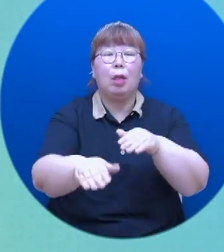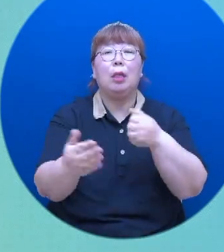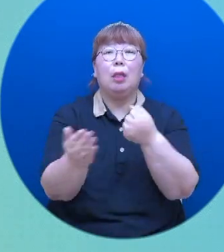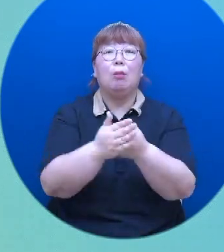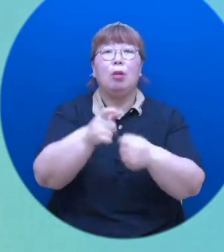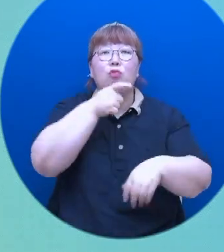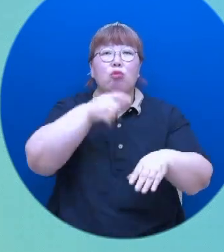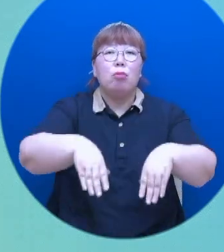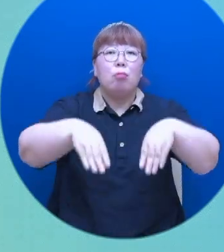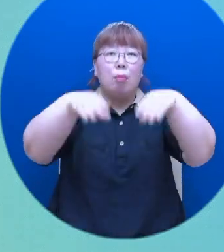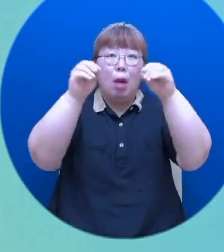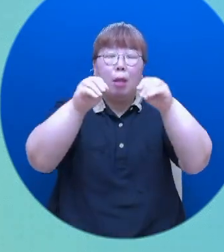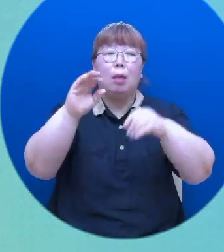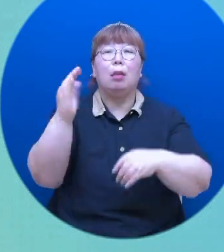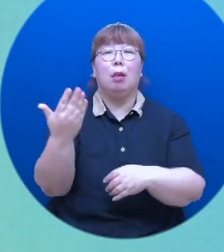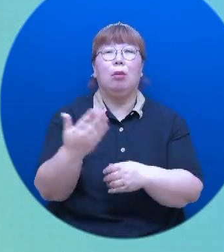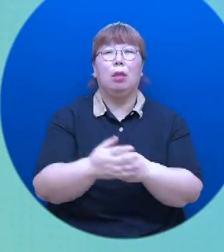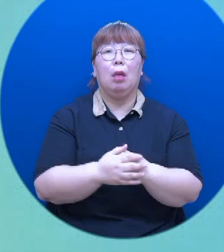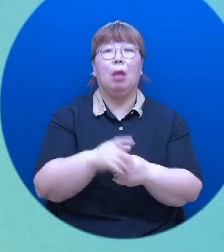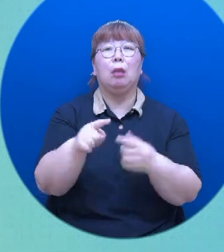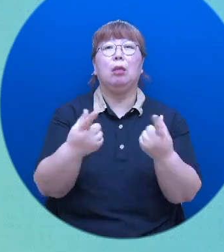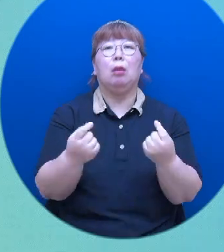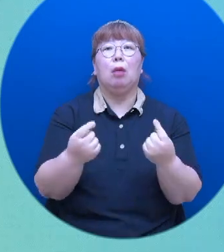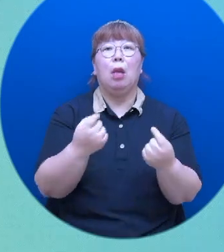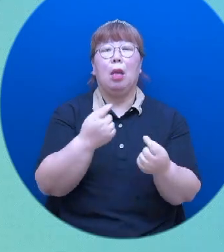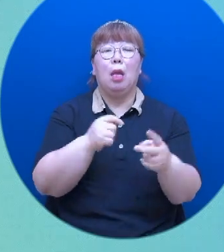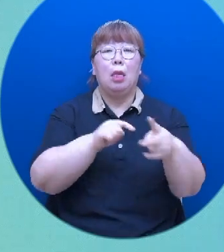중단되었다. 우리는 이 말씀을 그렇게 이해할 수 있잖아요.